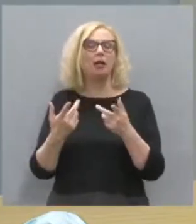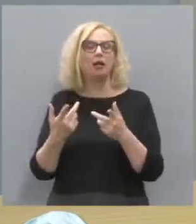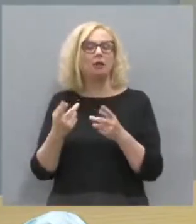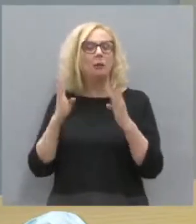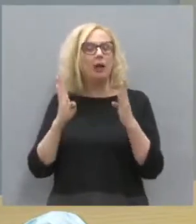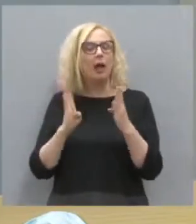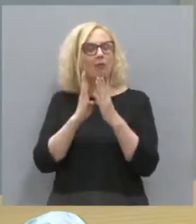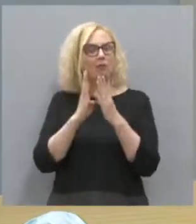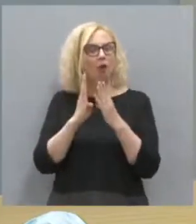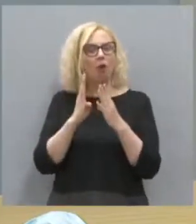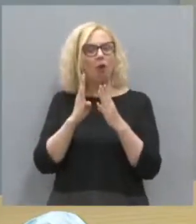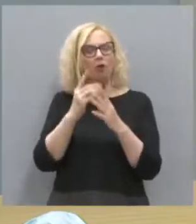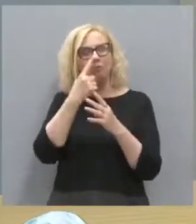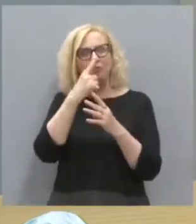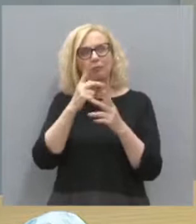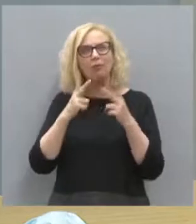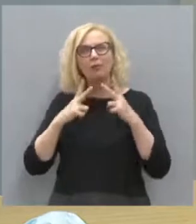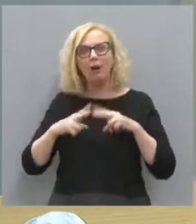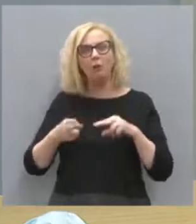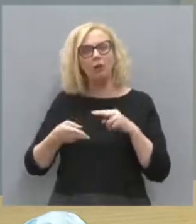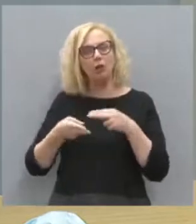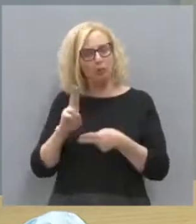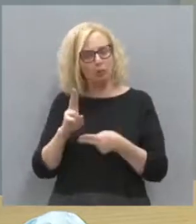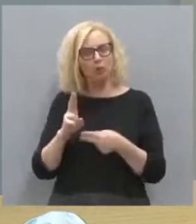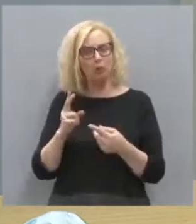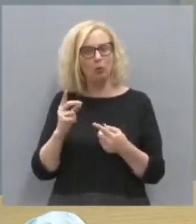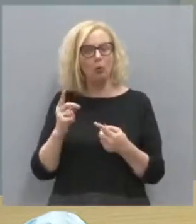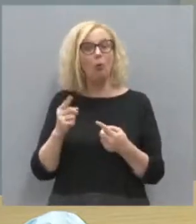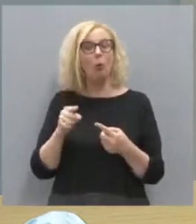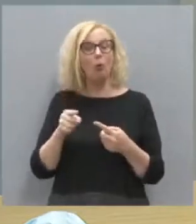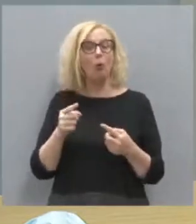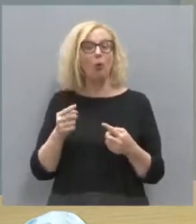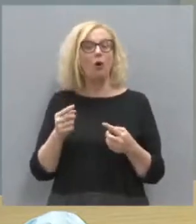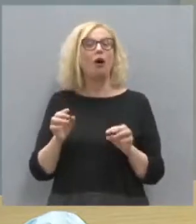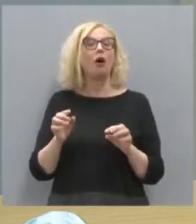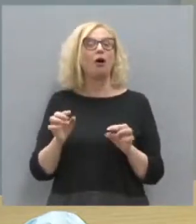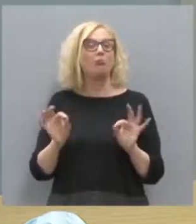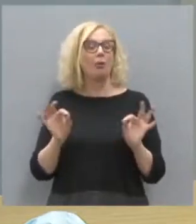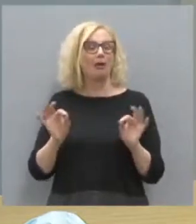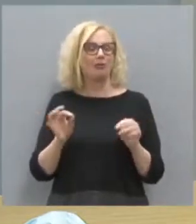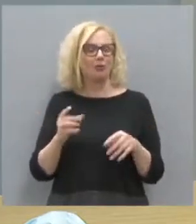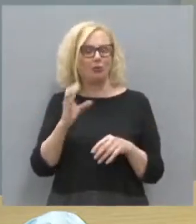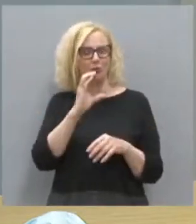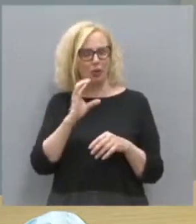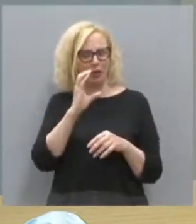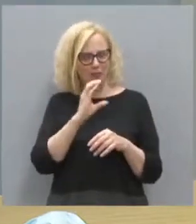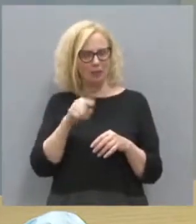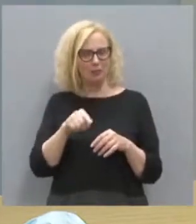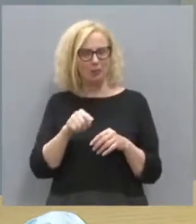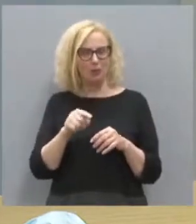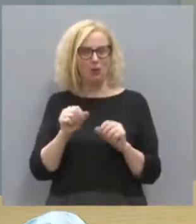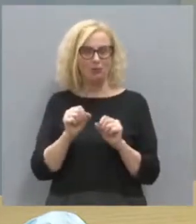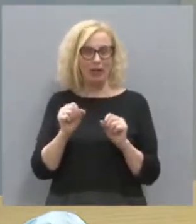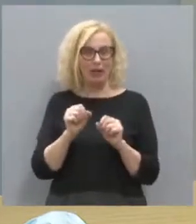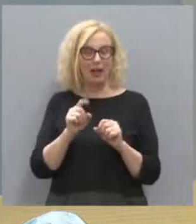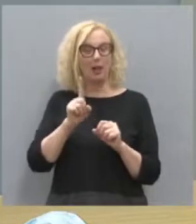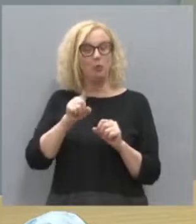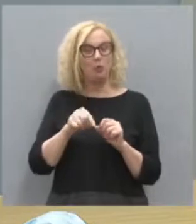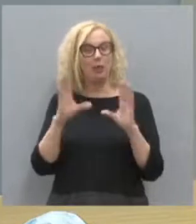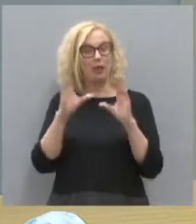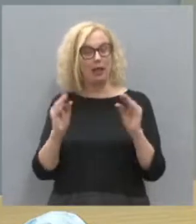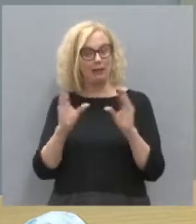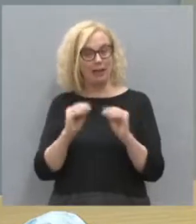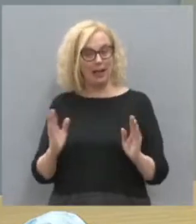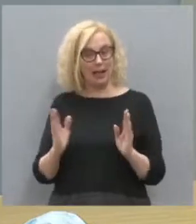tranquillità speriamo la stagione invernale a stagione turistica soprattutto anche il periodo natalizio che ci